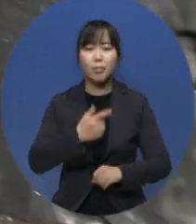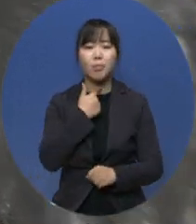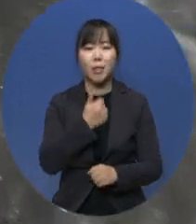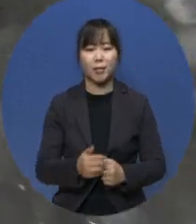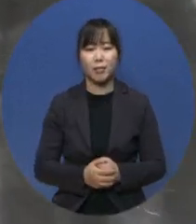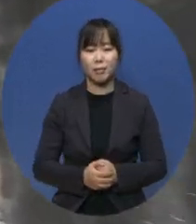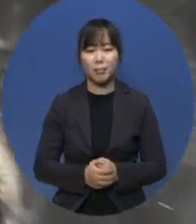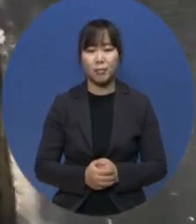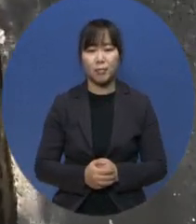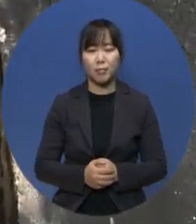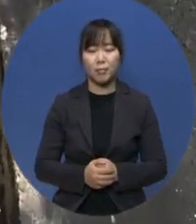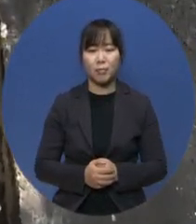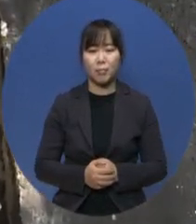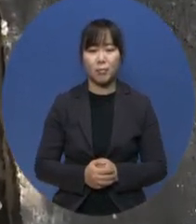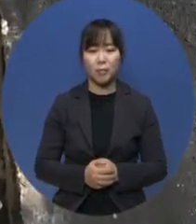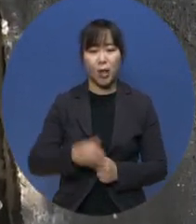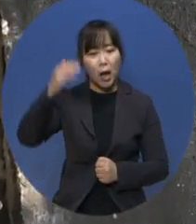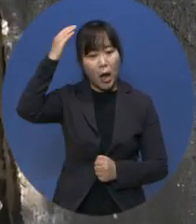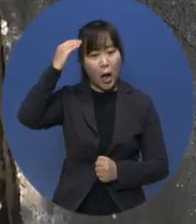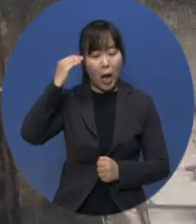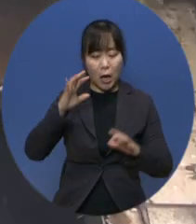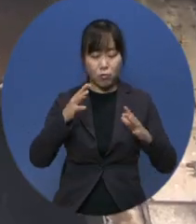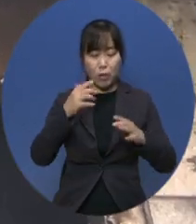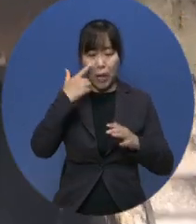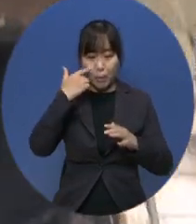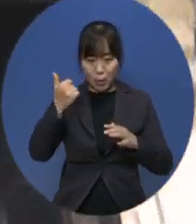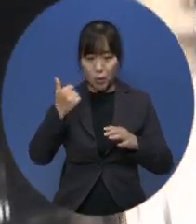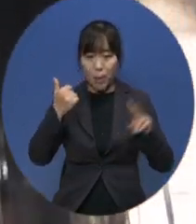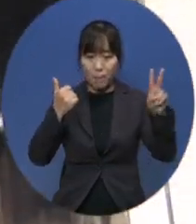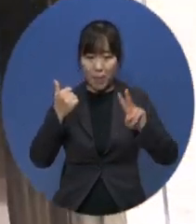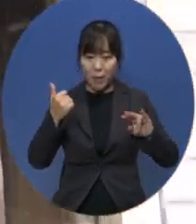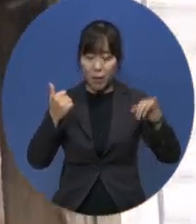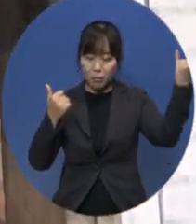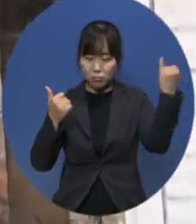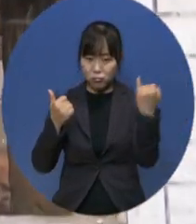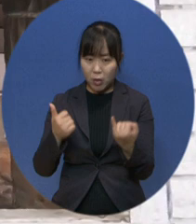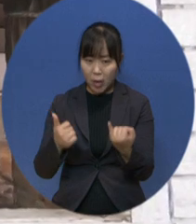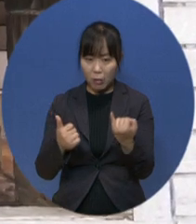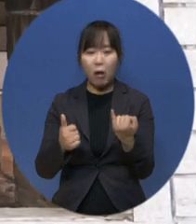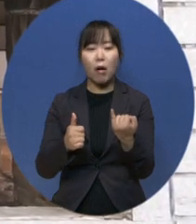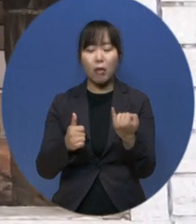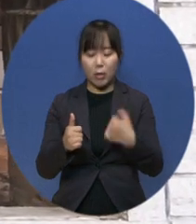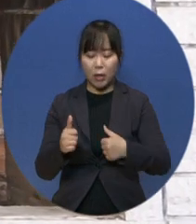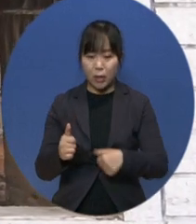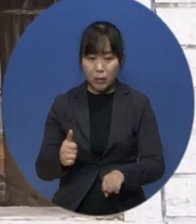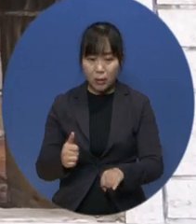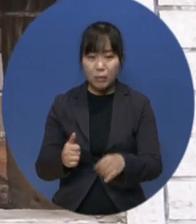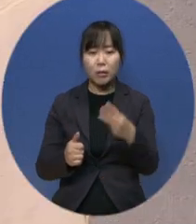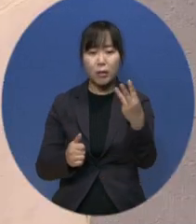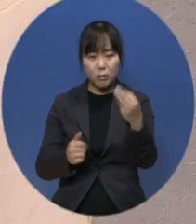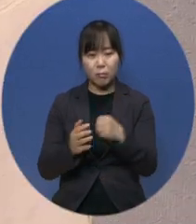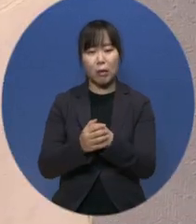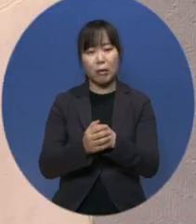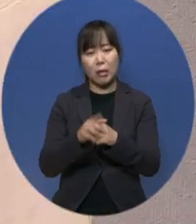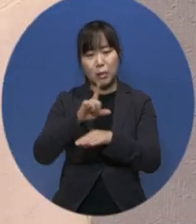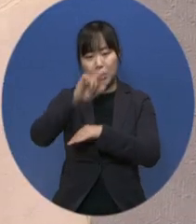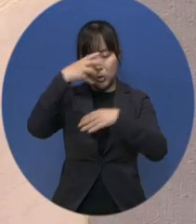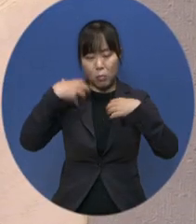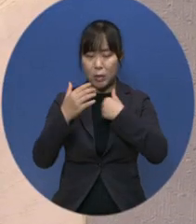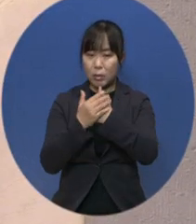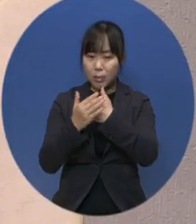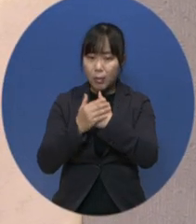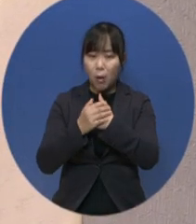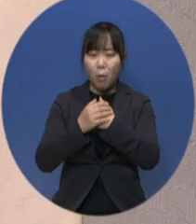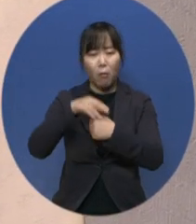있었습니다. 한국인 아버지의 베트남 이주 여성인 어머니와 자녀 3명은 지자체의 긴급 지원으로